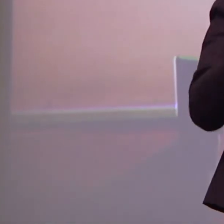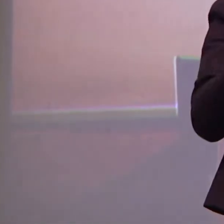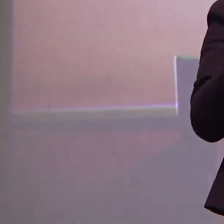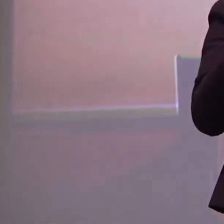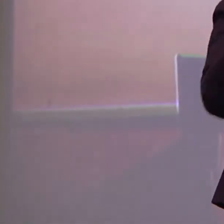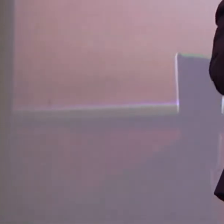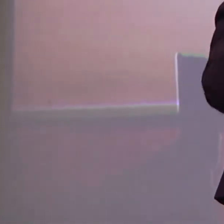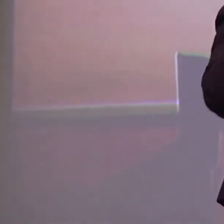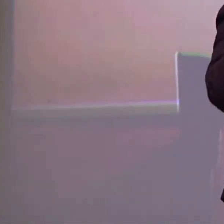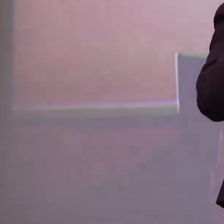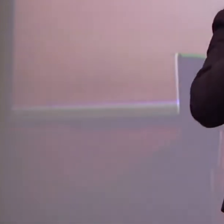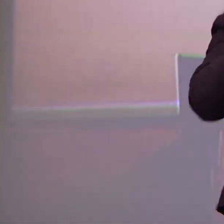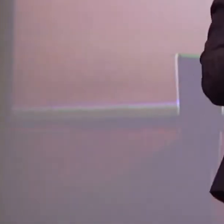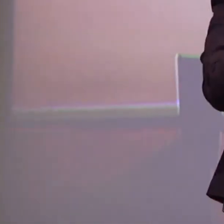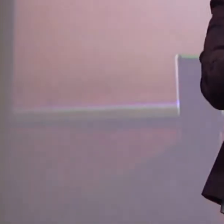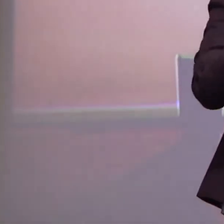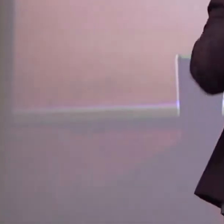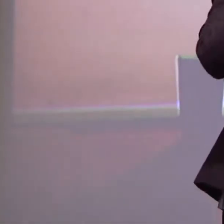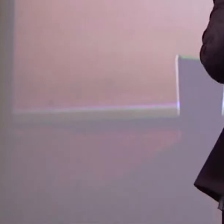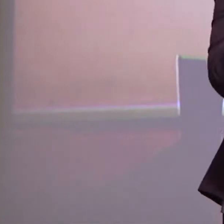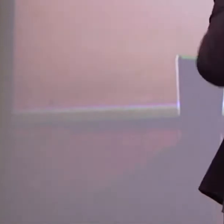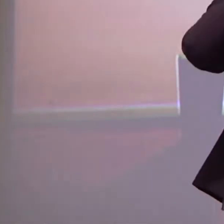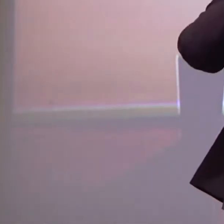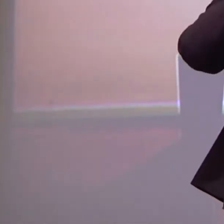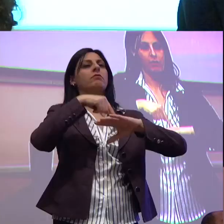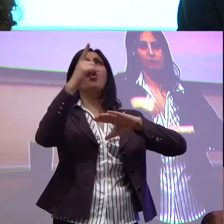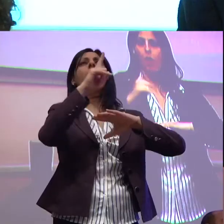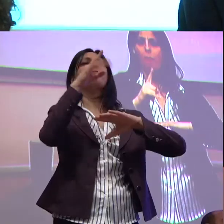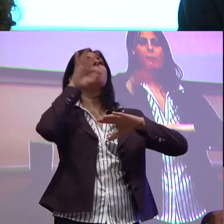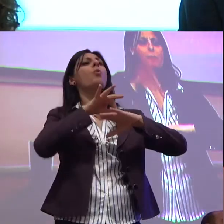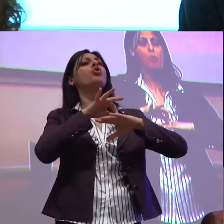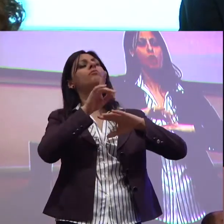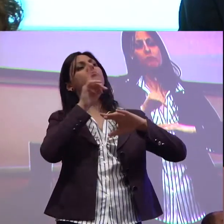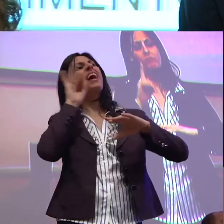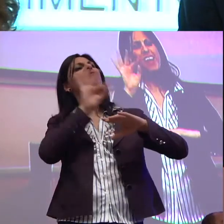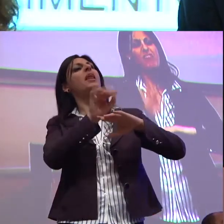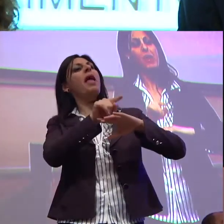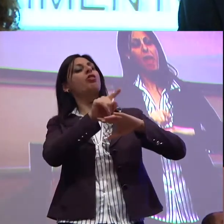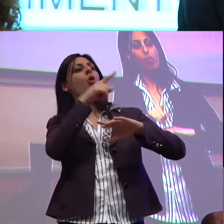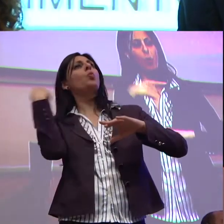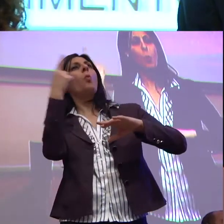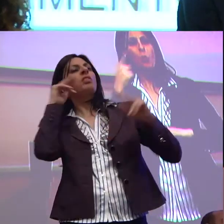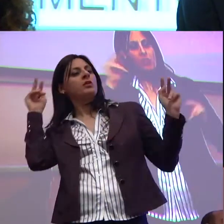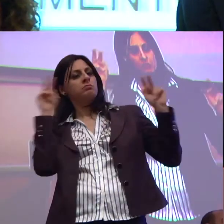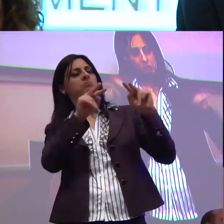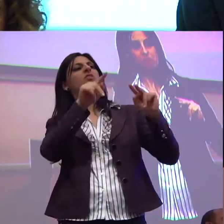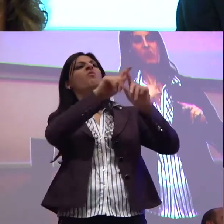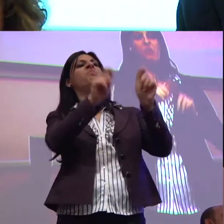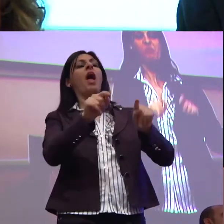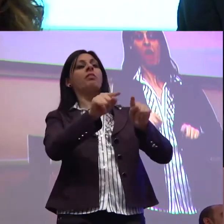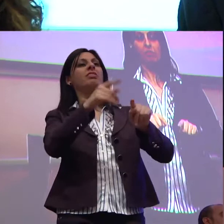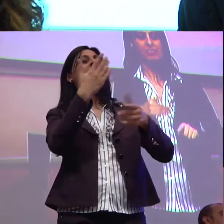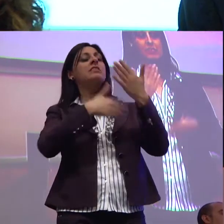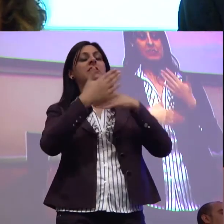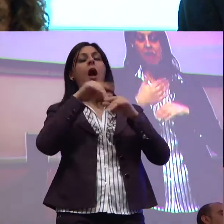per il mondo della disabilità, un punto di riferimento inscindibile per il quale il mondo della